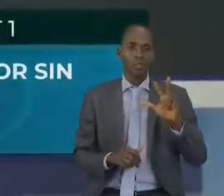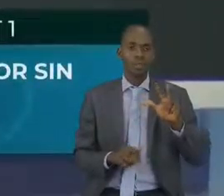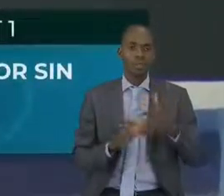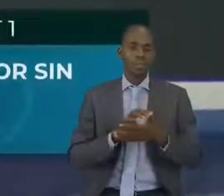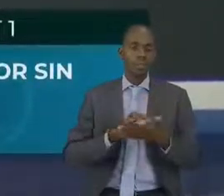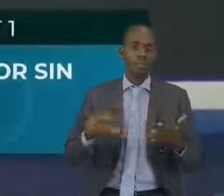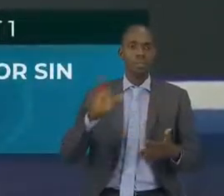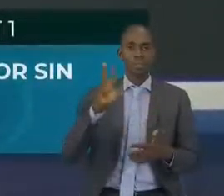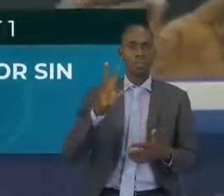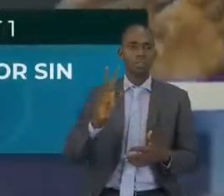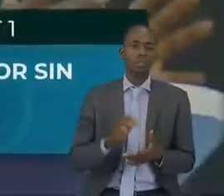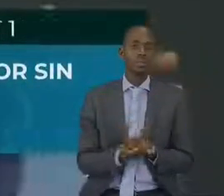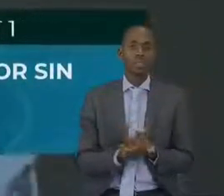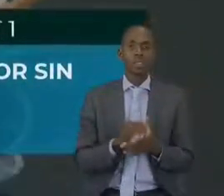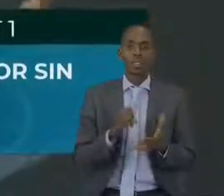36,